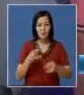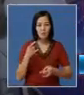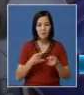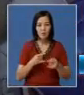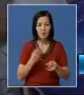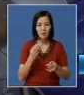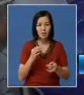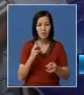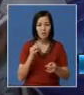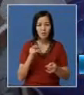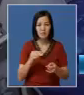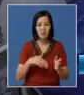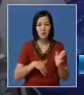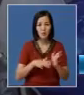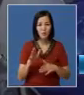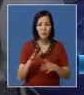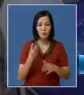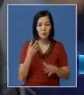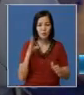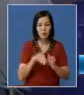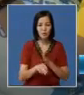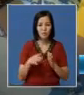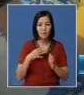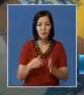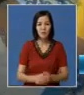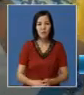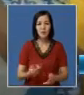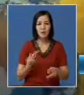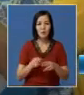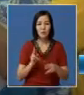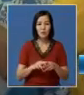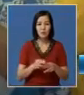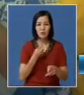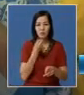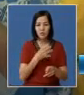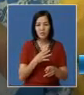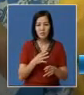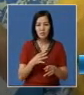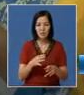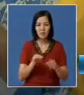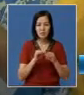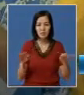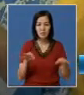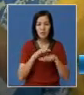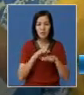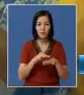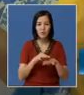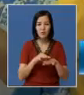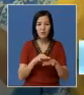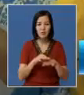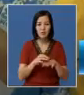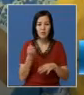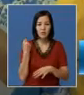Шыңғыс Қалиден үздік үштікті түйіндеді. Өте жақсы деңгейде өтті. Ең бірінші бұл әрине жеңіс